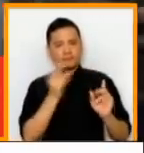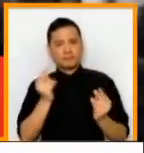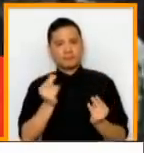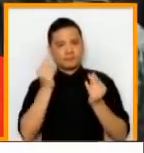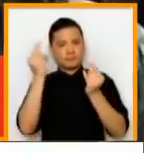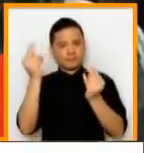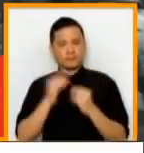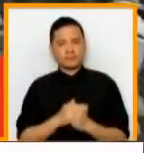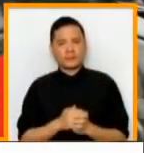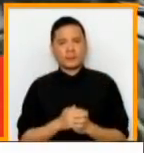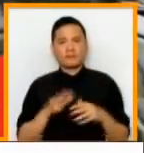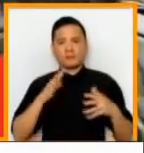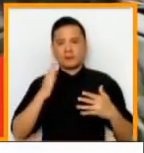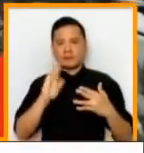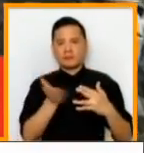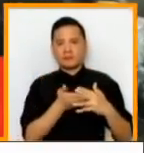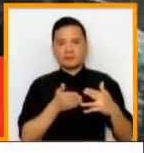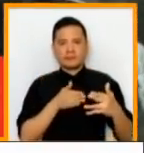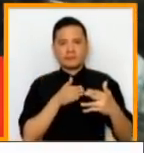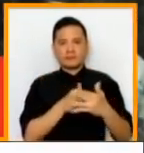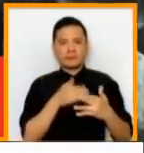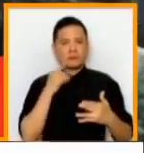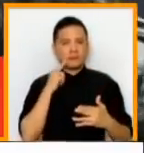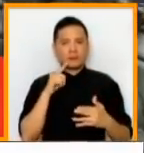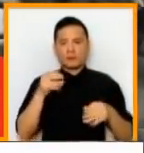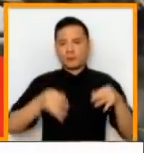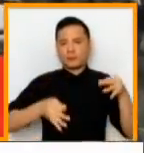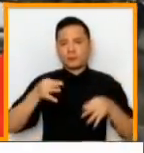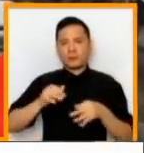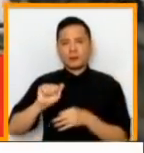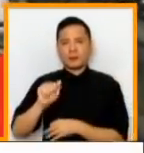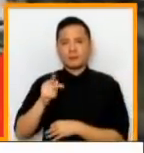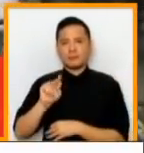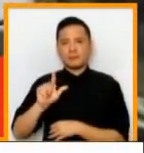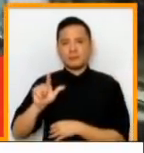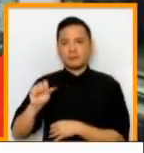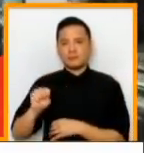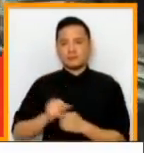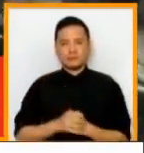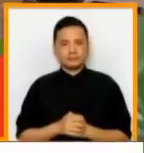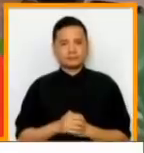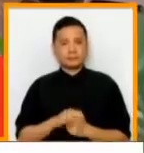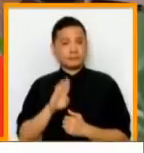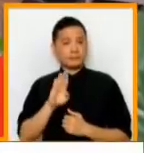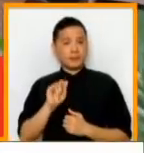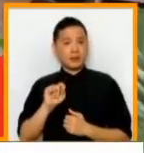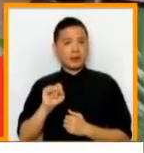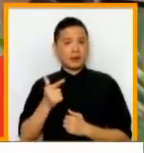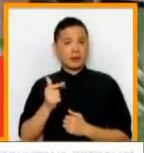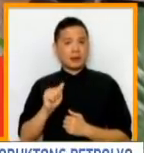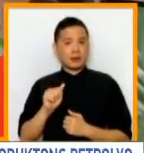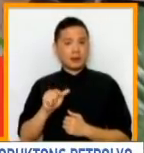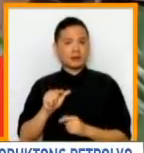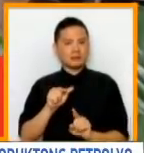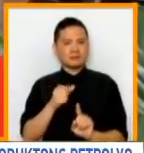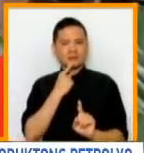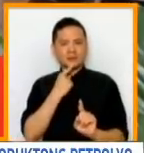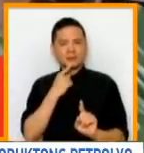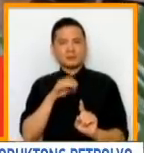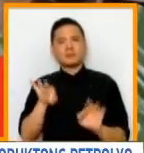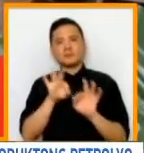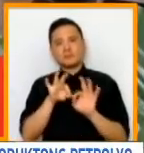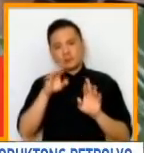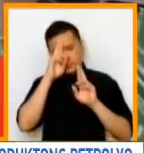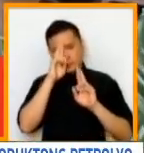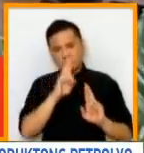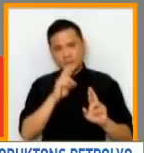ng kaso sa Court of Appeals kaugnay nito. Panawagan naman ni Banaag na respetuhin ang desisyon ng NEA. Giit din ng